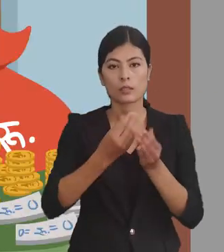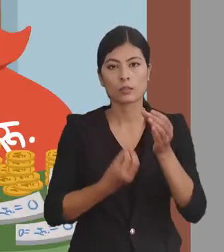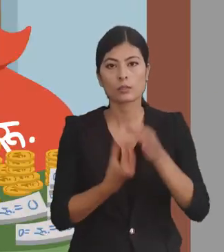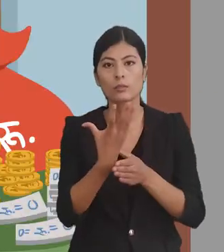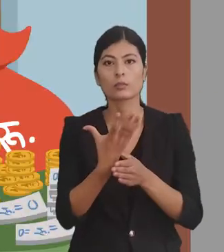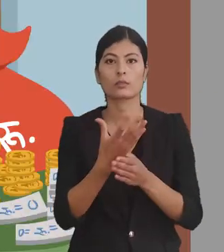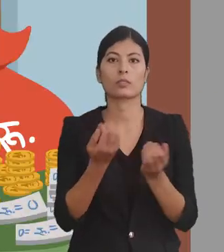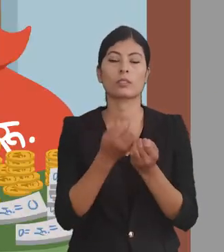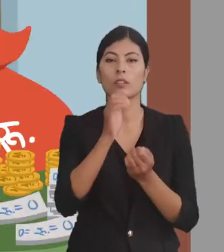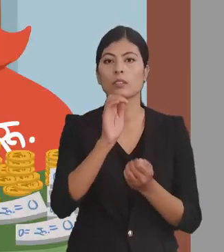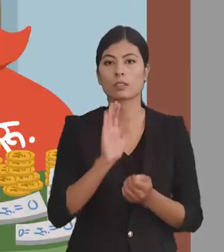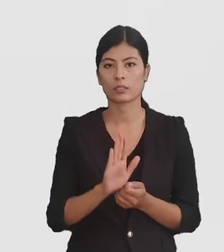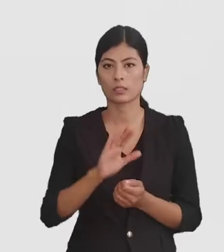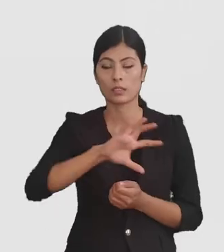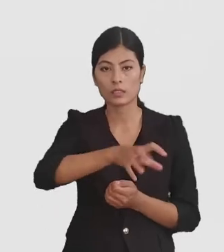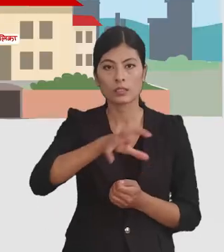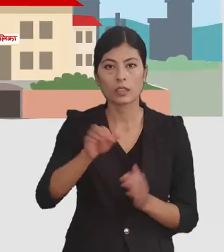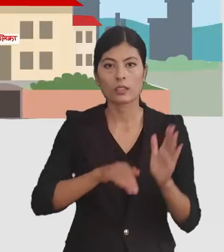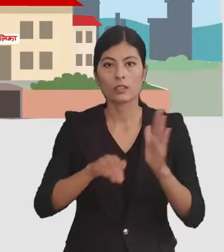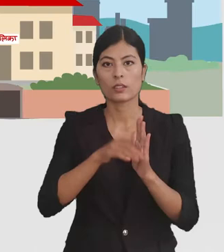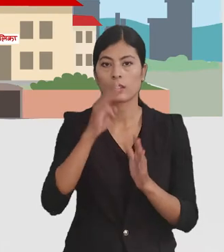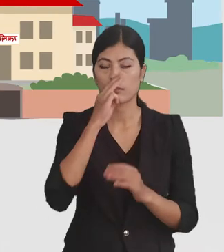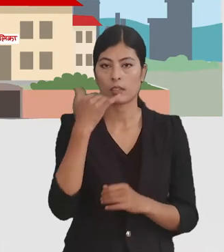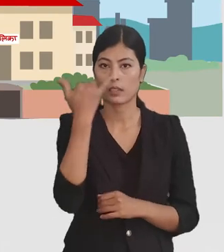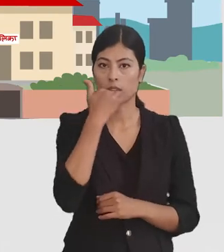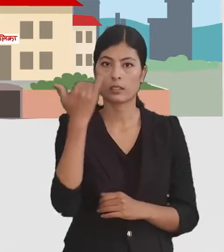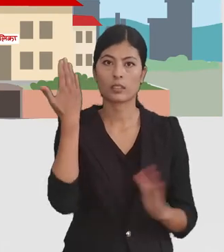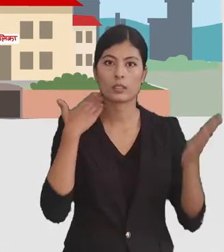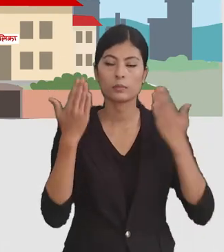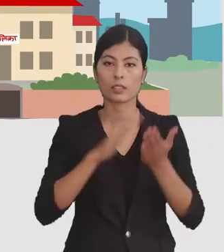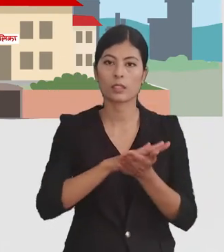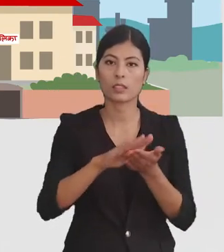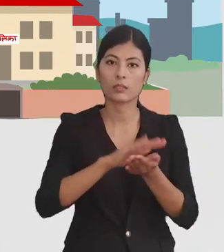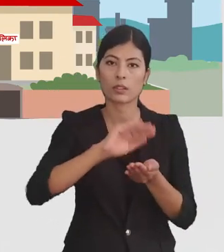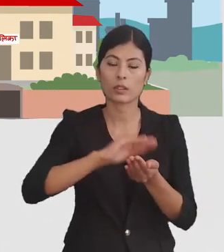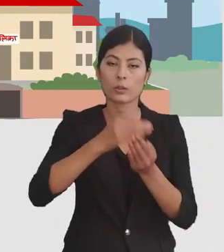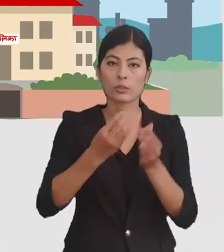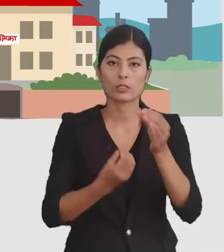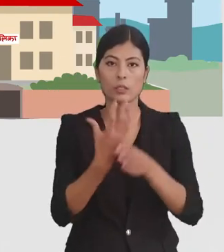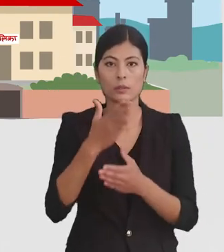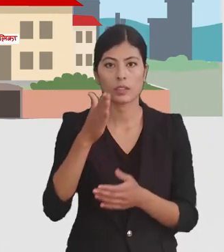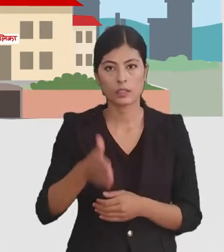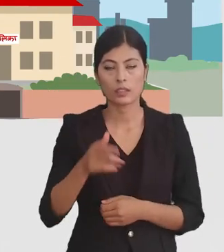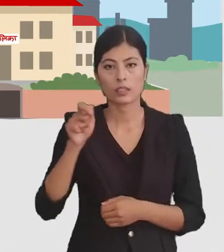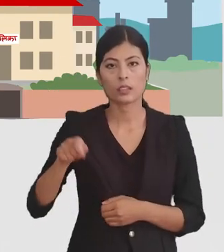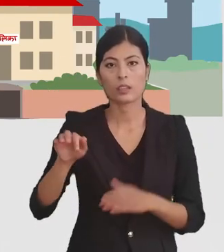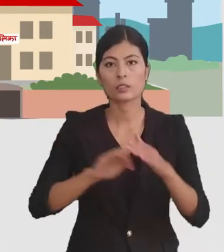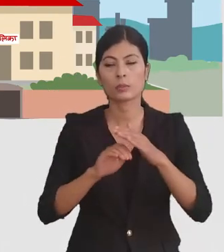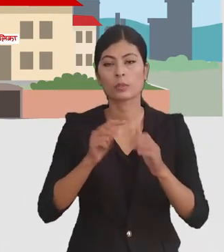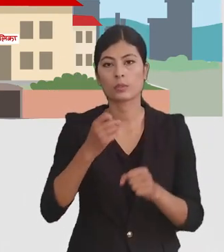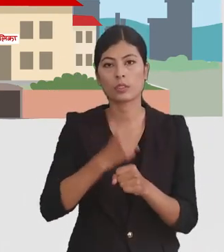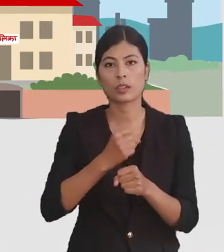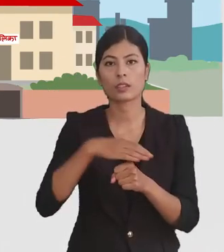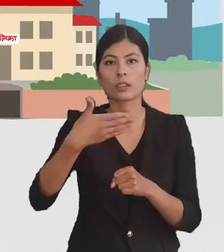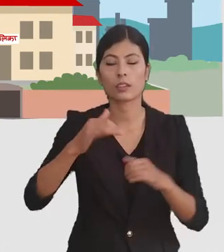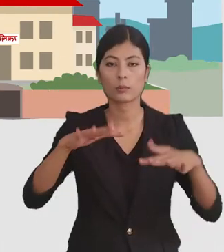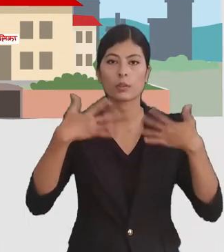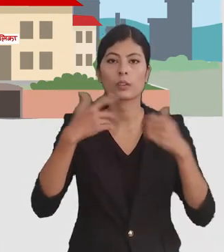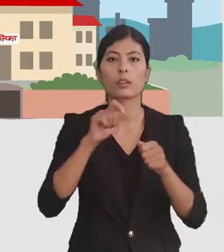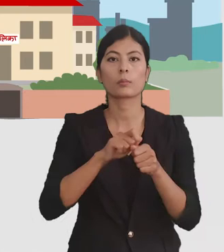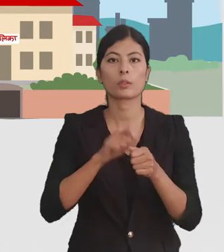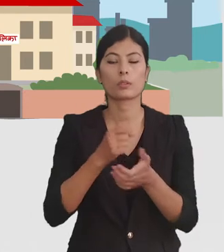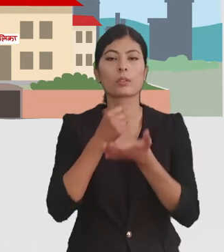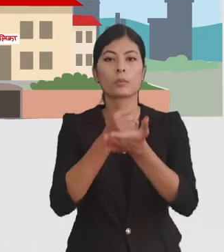सक्दछ। स्थानीय तहमा लैङ्गिक हिंसा निवारण कोषको स्थापनाले न्यायिक समितिको कार्यलाई प्रभावकारी